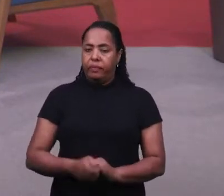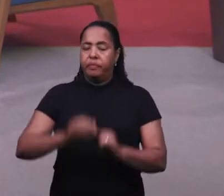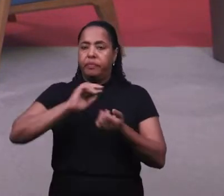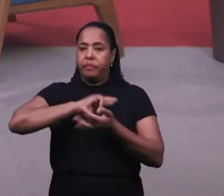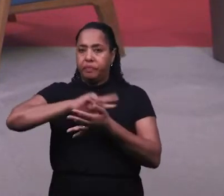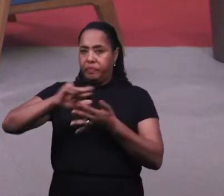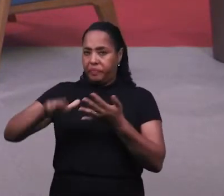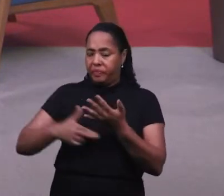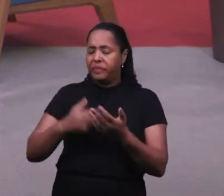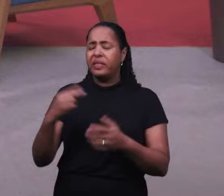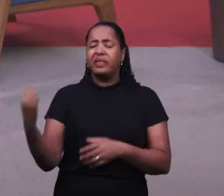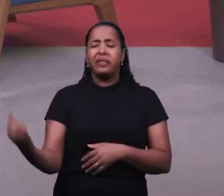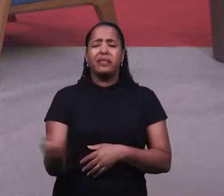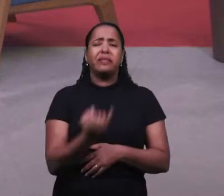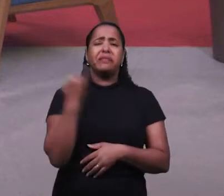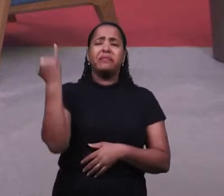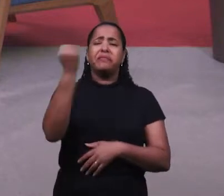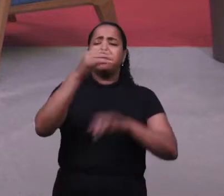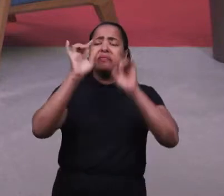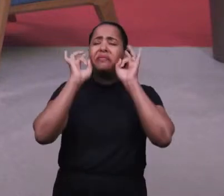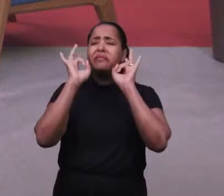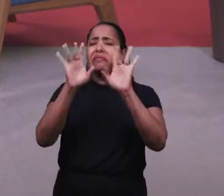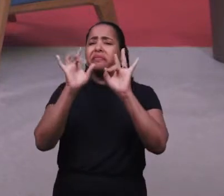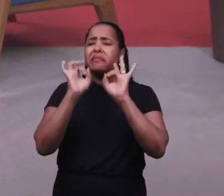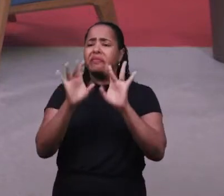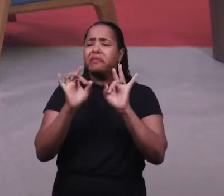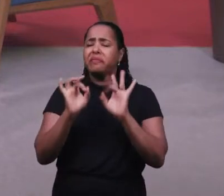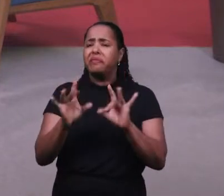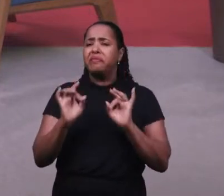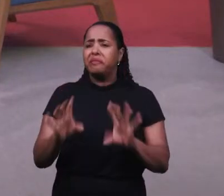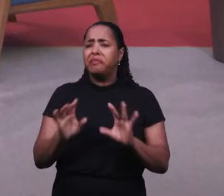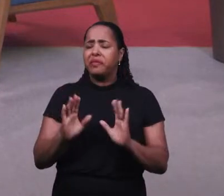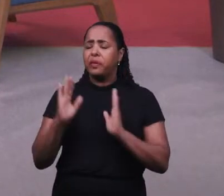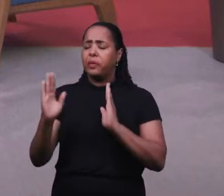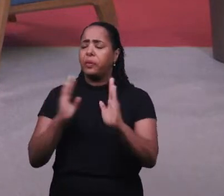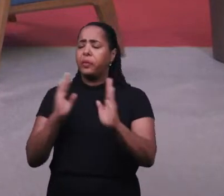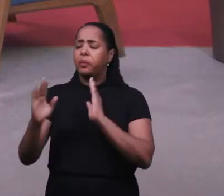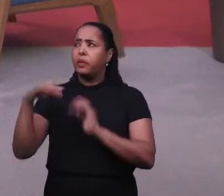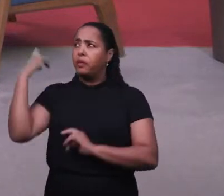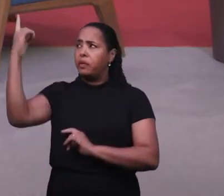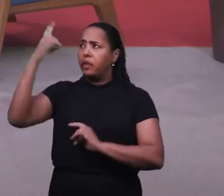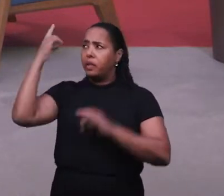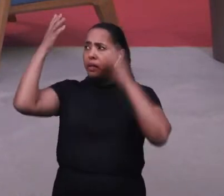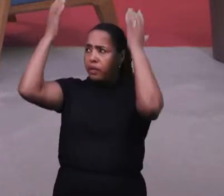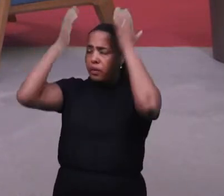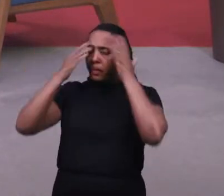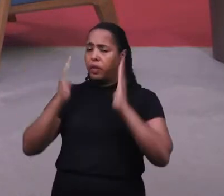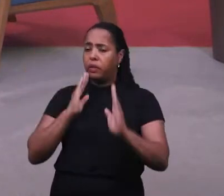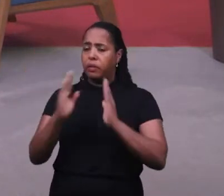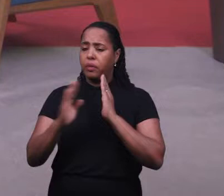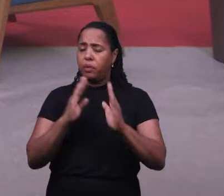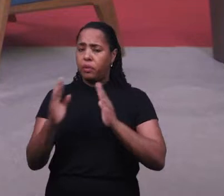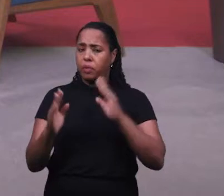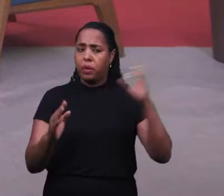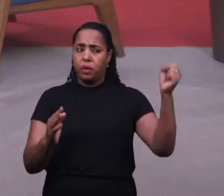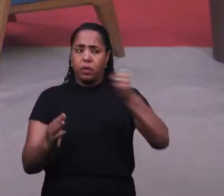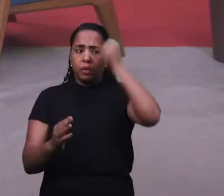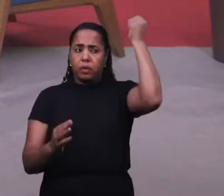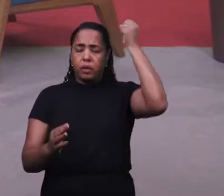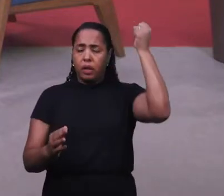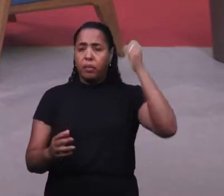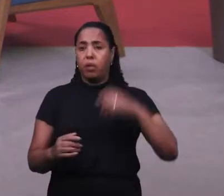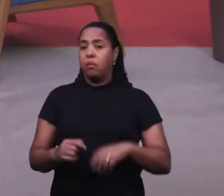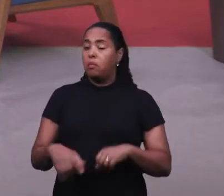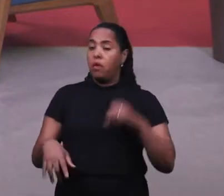Bon, il y a un élément qu'il y a une importance spéciale dans le gouvernement de David, le gouvernement de